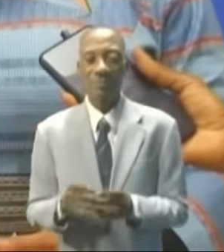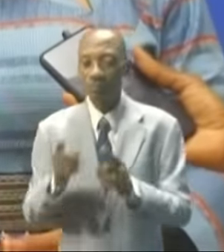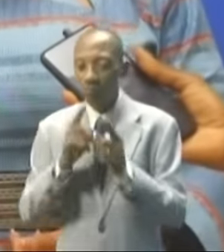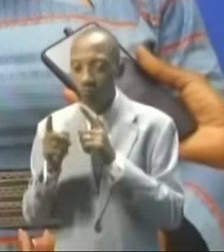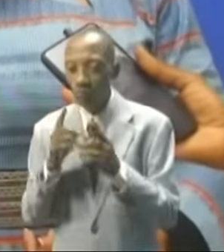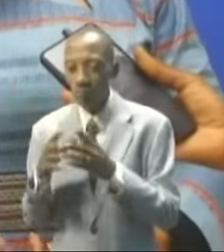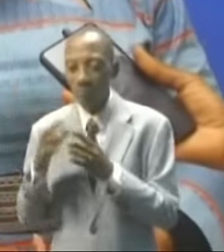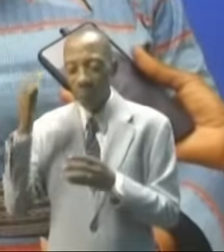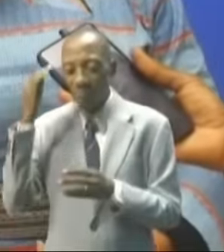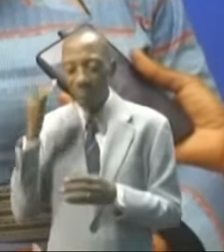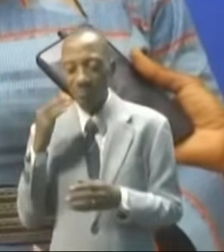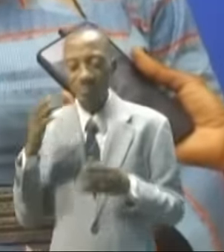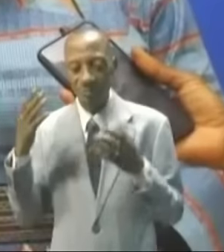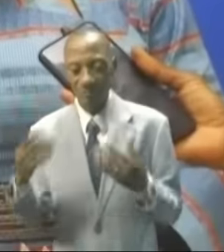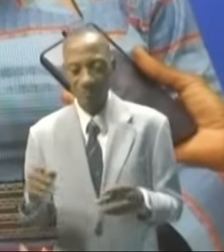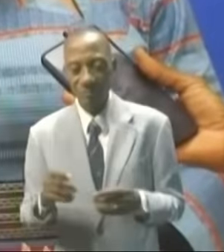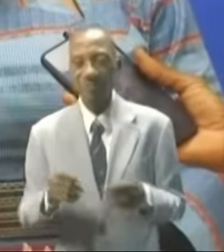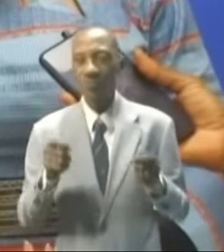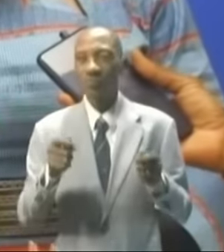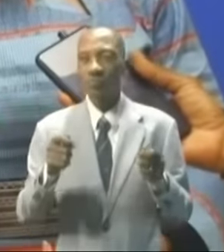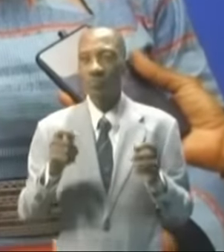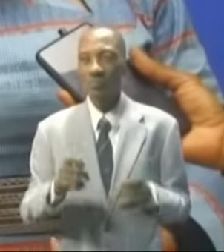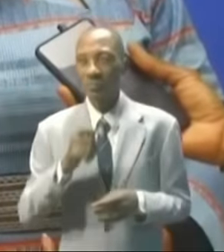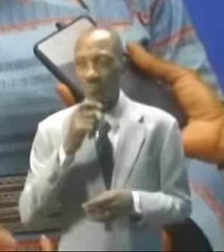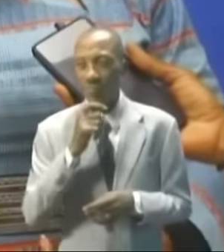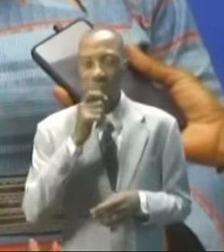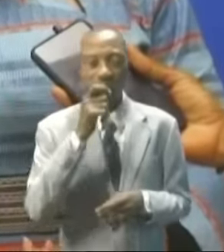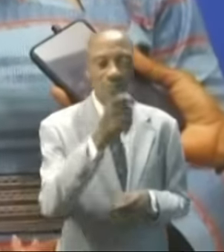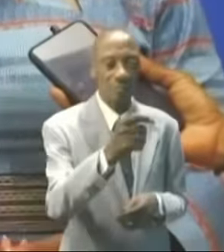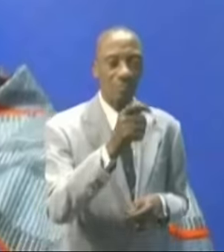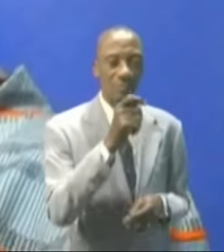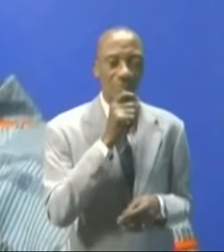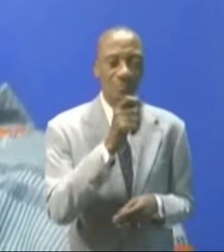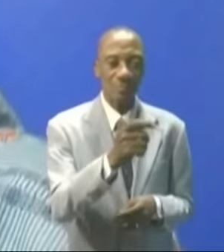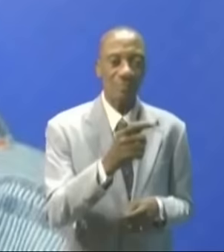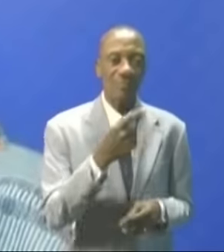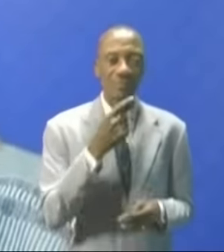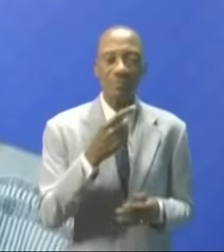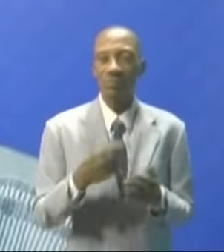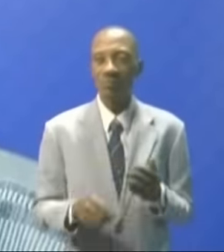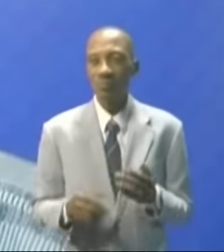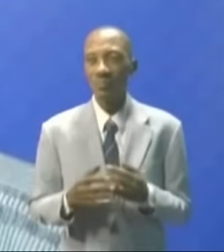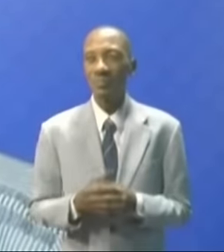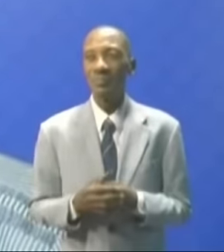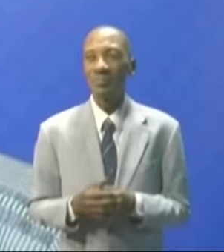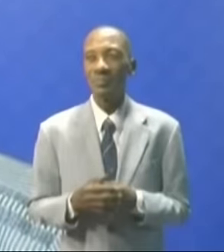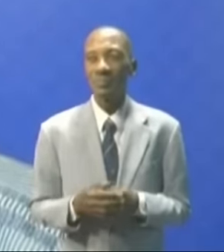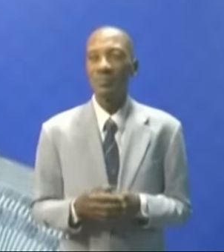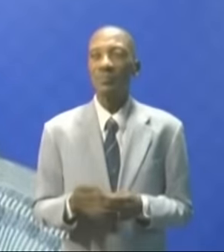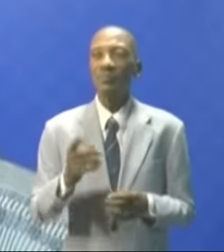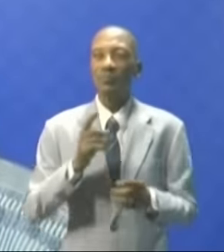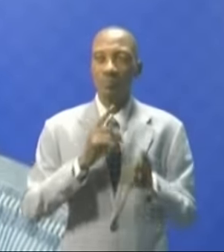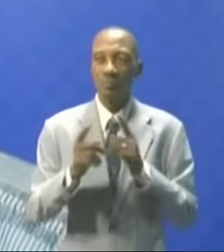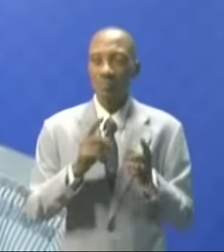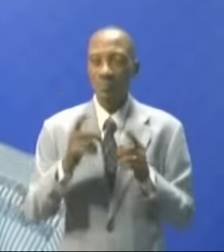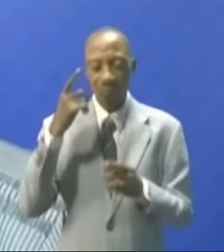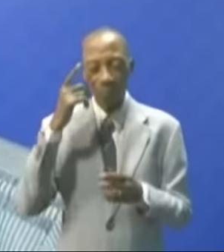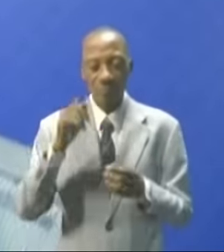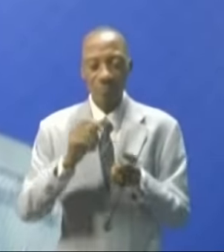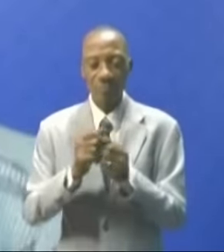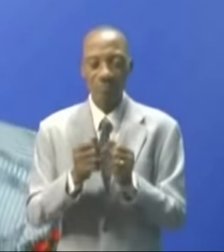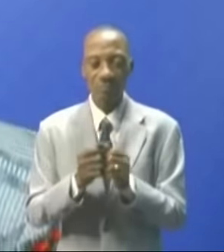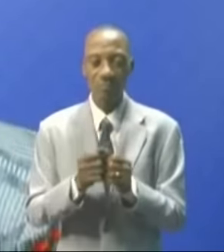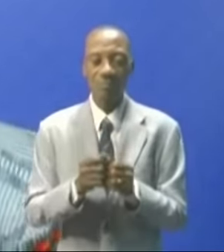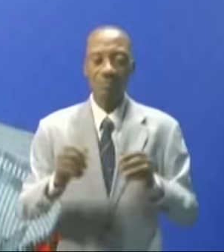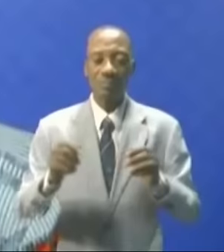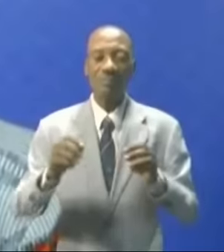20e réunion que réunit le partenaire technique et financier au dérèglement climatique est l'occasion